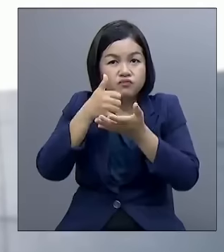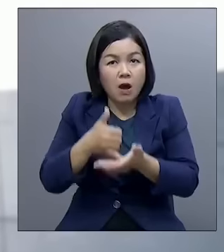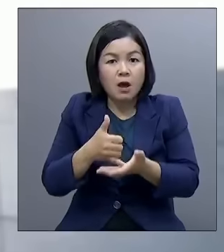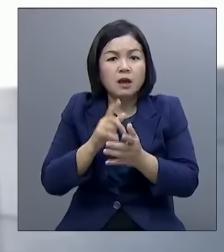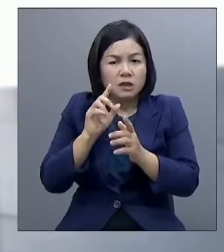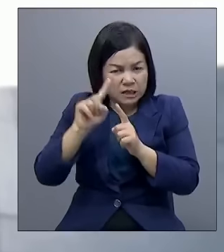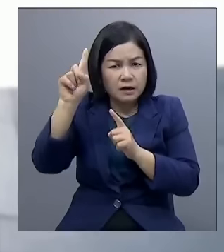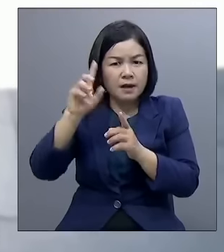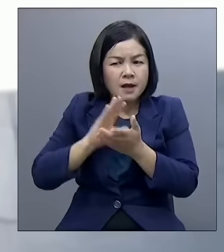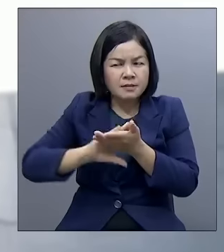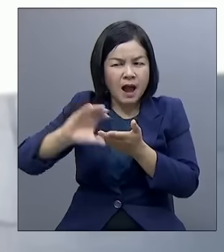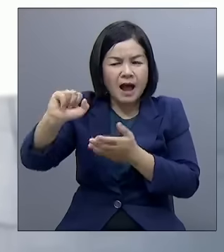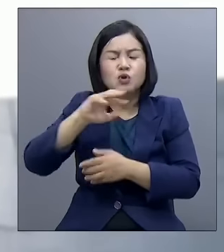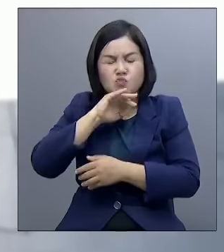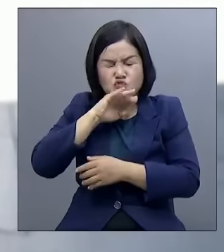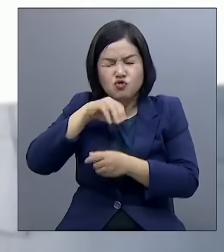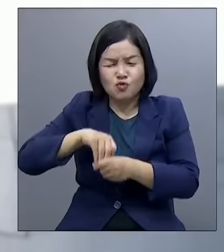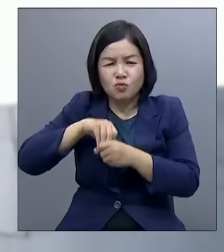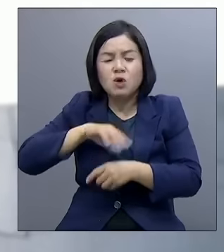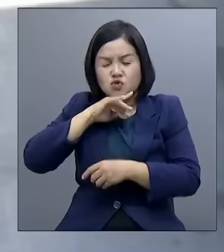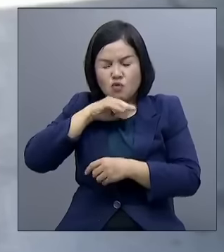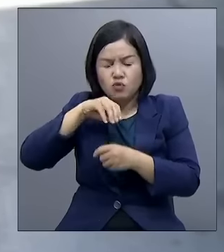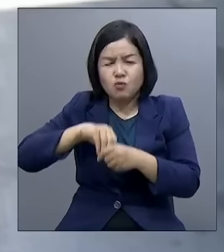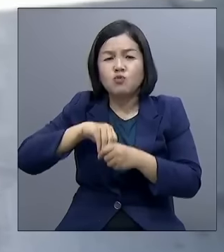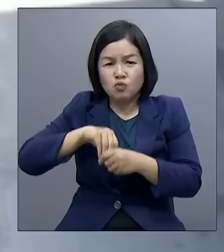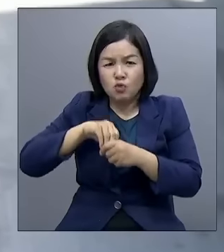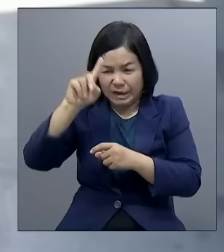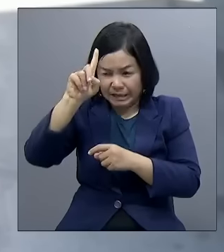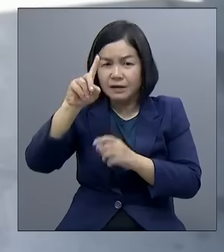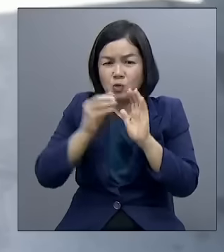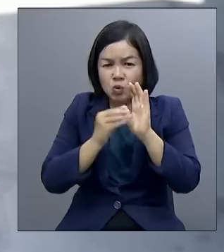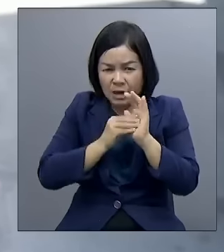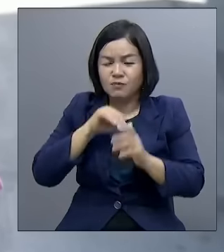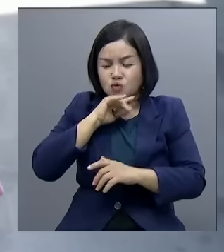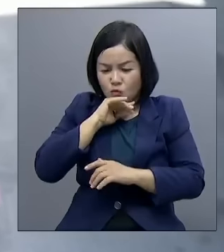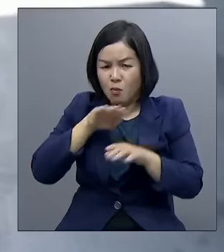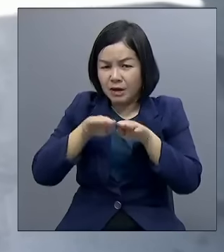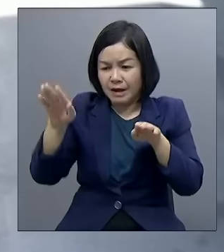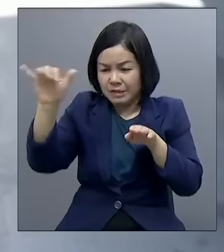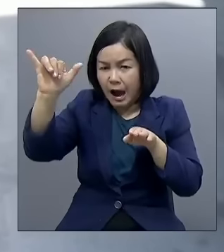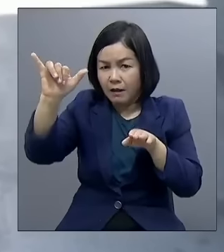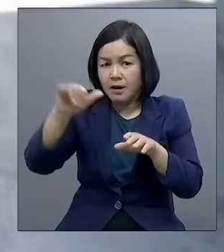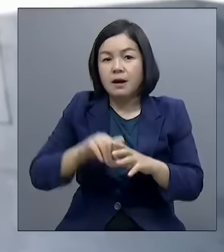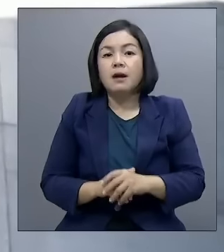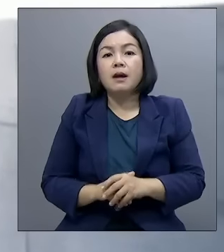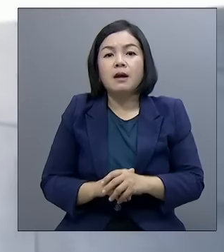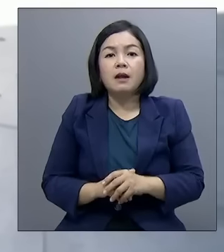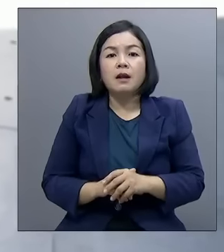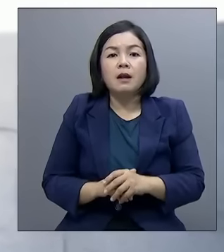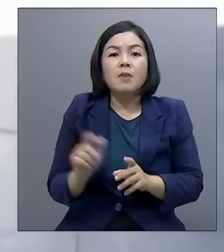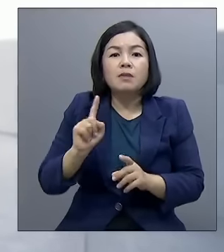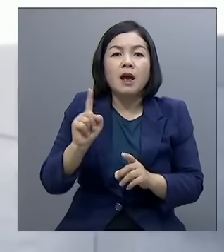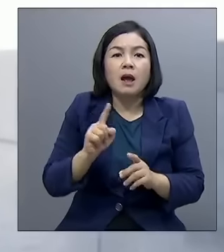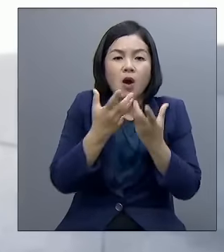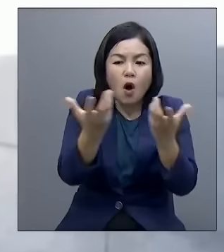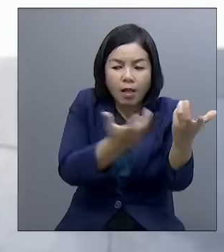ที่ยังไม่ไหวอยู่ยังสกปรกอยู่ที่กรุงเทพเรายังไม่เคยมาแล้วก็พวกกีดขวางอะไรเย